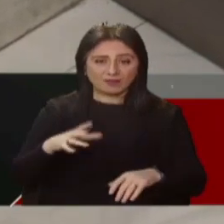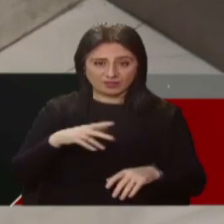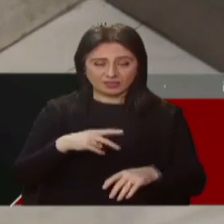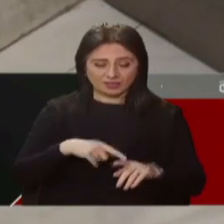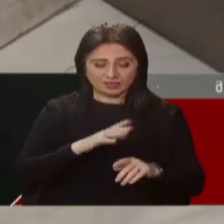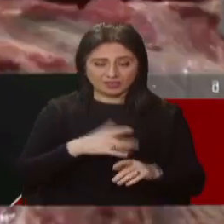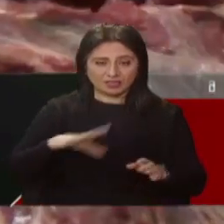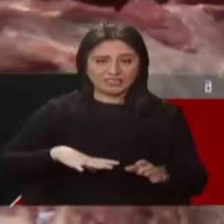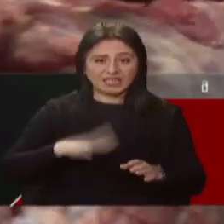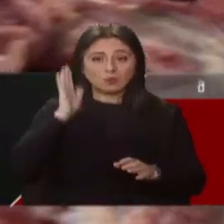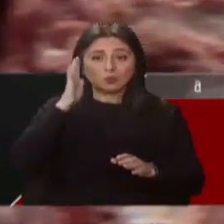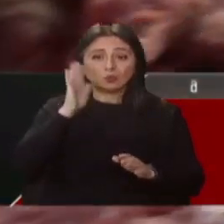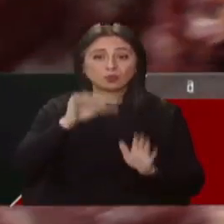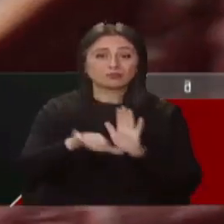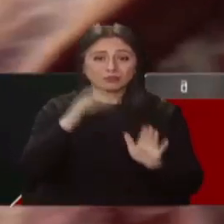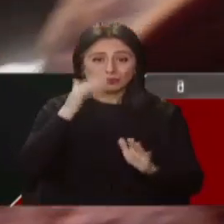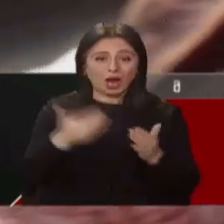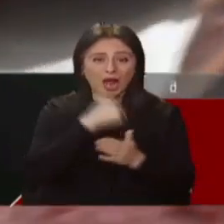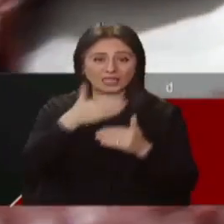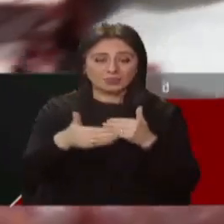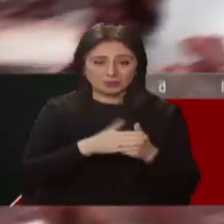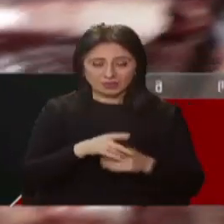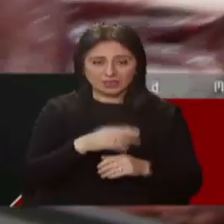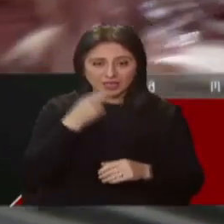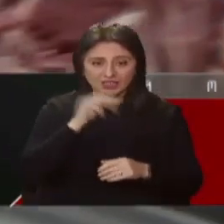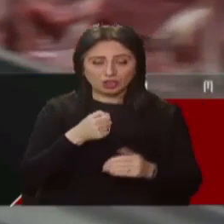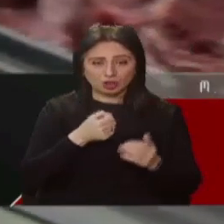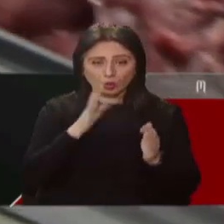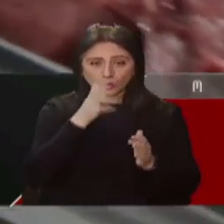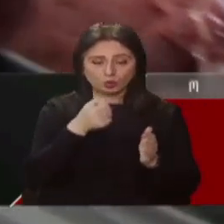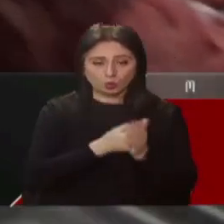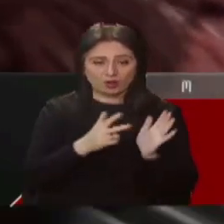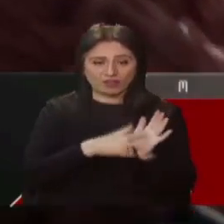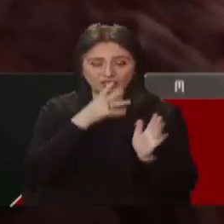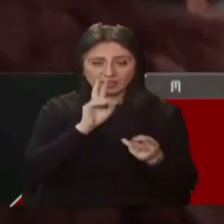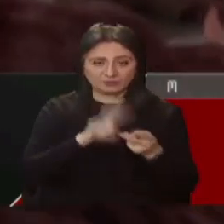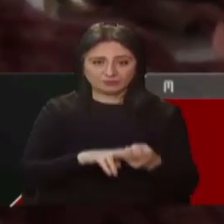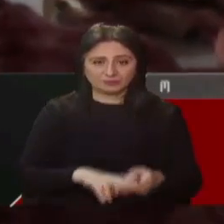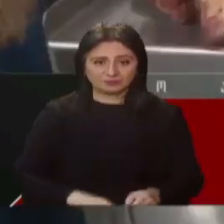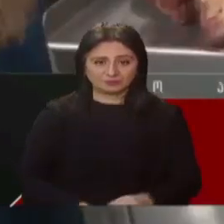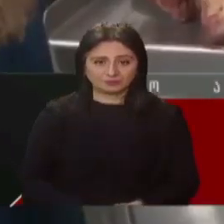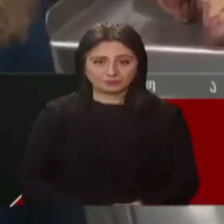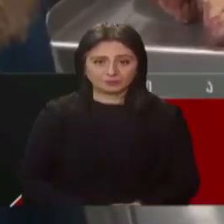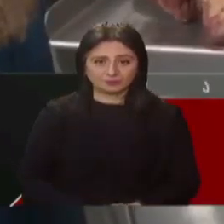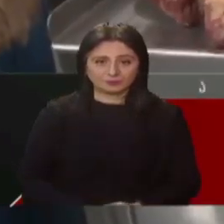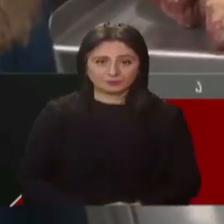რომლის დაკვაც და რეალიზაციაც წინა საახალწლოდ იგეგმებოდა. დანაშაული 5-დან 8 წლამდე პატიმრობას ითვალისწინებს.